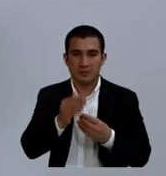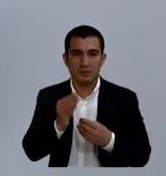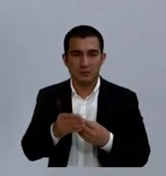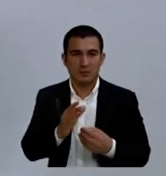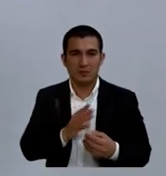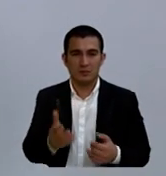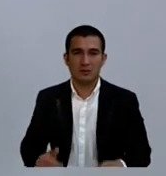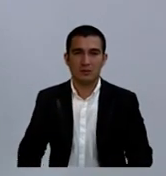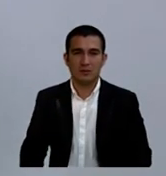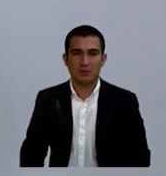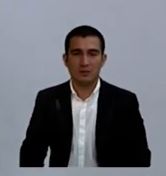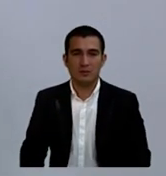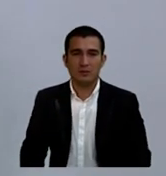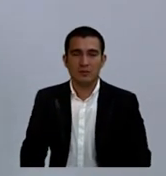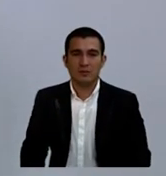uchraydi.